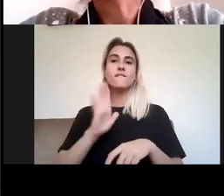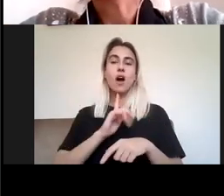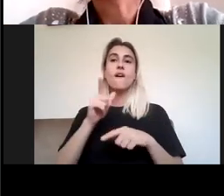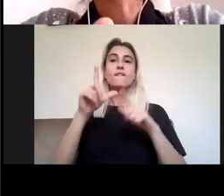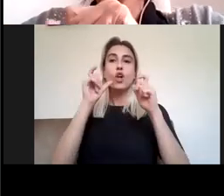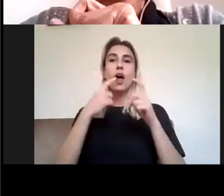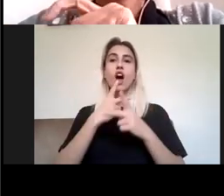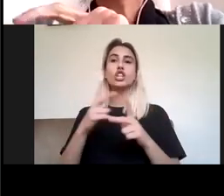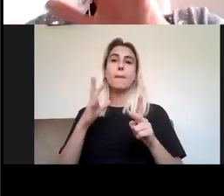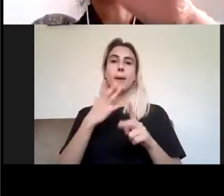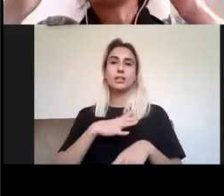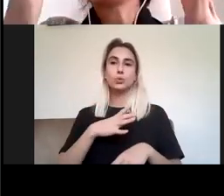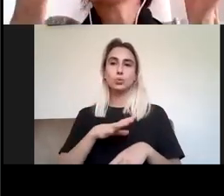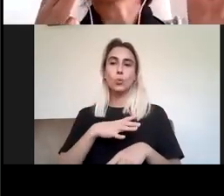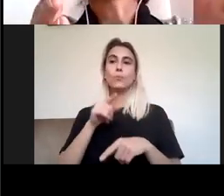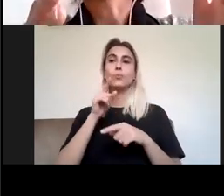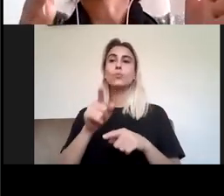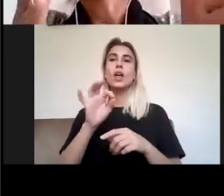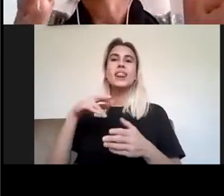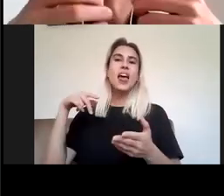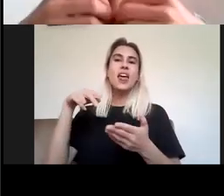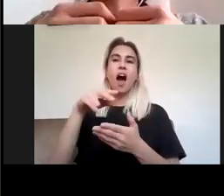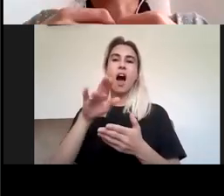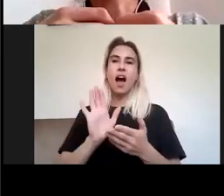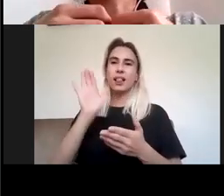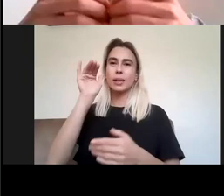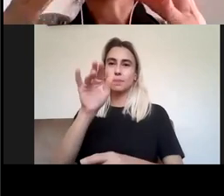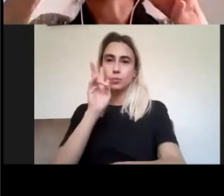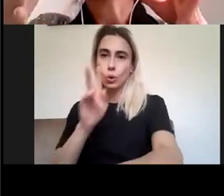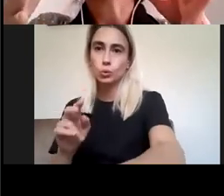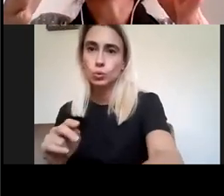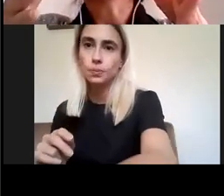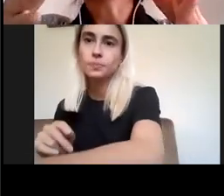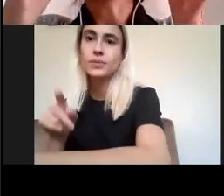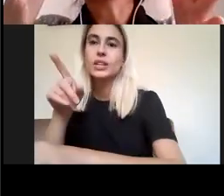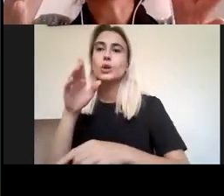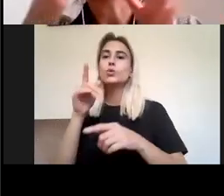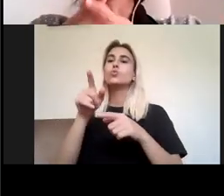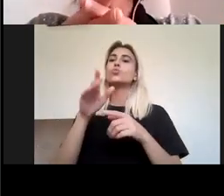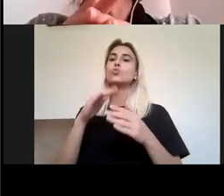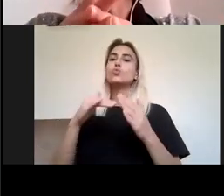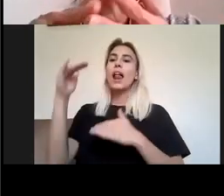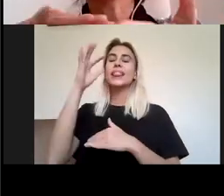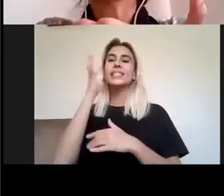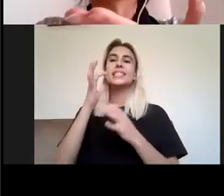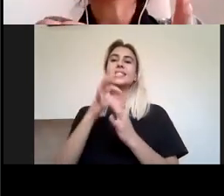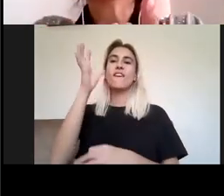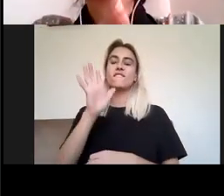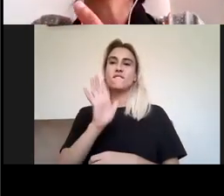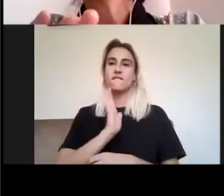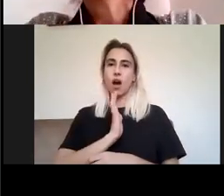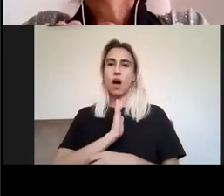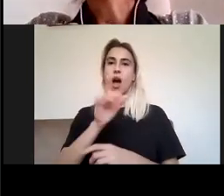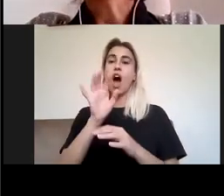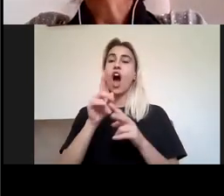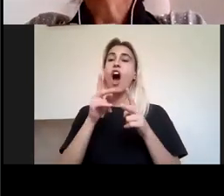biraz açıklamak istiyorum. Burada yaya kaldırımı görüyoruz. Yaya kaldırımı üzerinde insanlar var. Açılar çok önemli. Özellikle